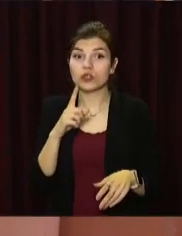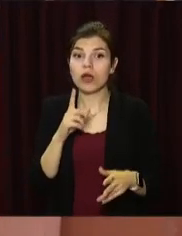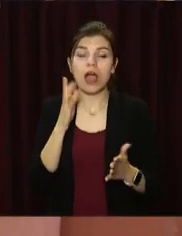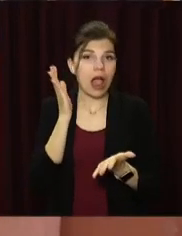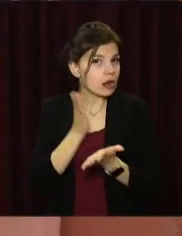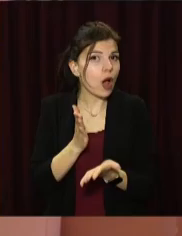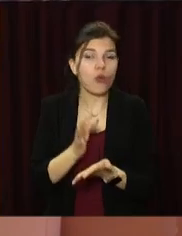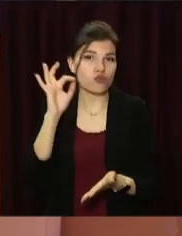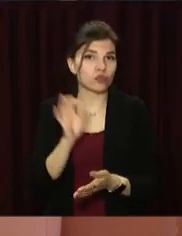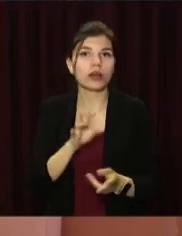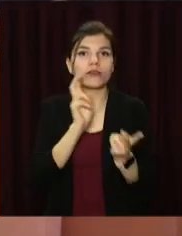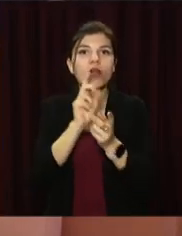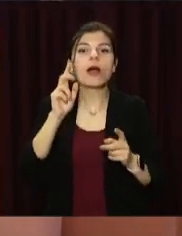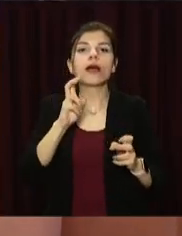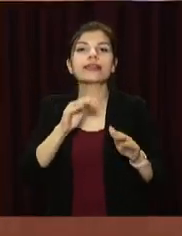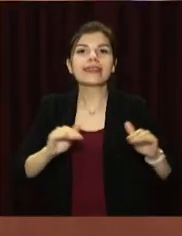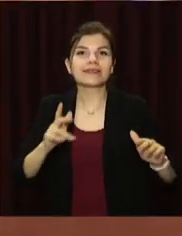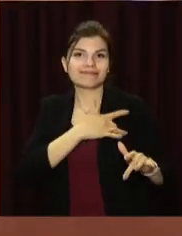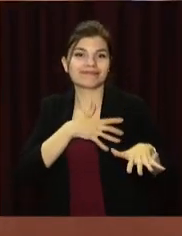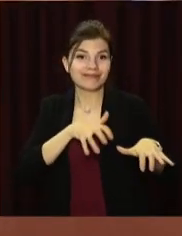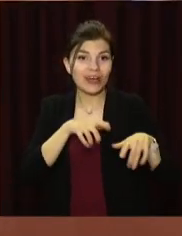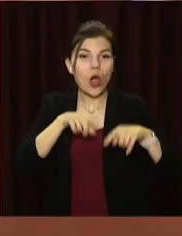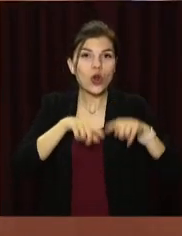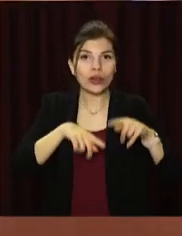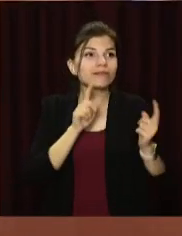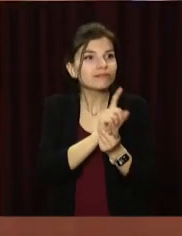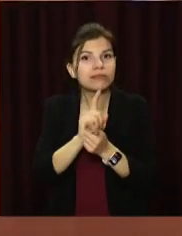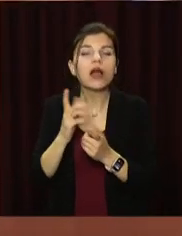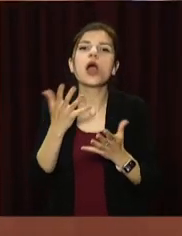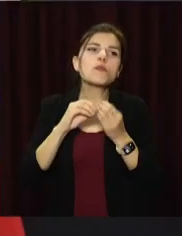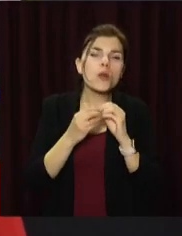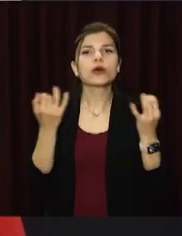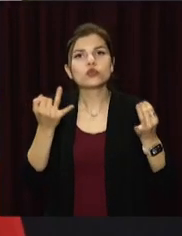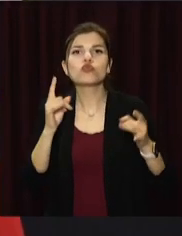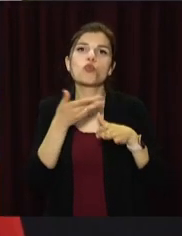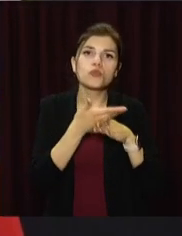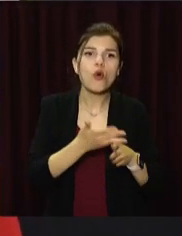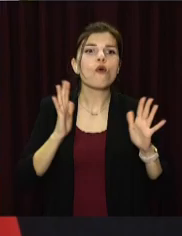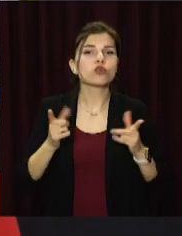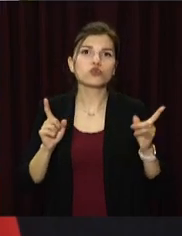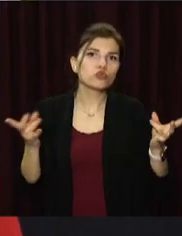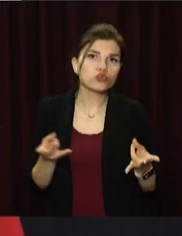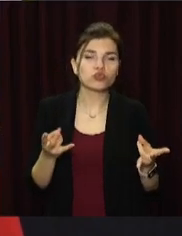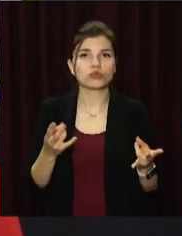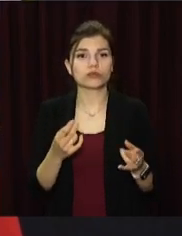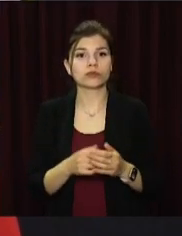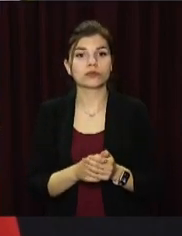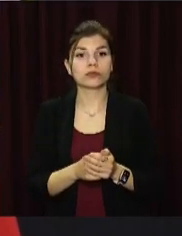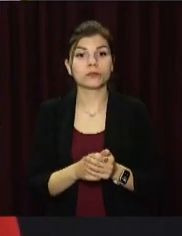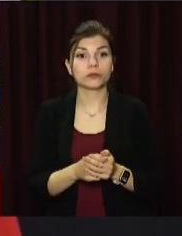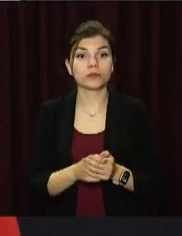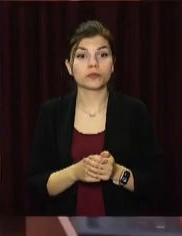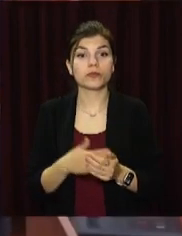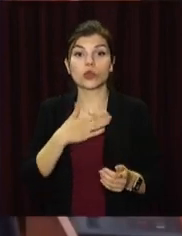регулярно зустрічаються з прийомними родинами, спілкуються, цікавляться нагальними проблемами, допомагають у разі необхідності. Наші